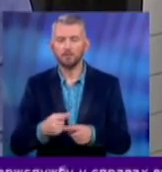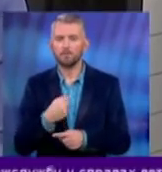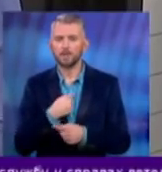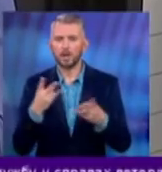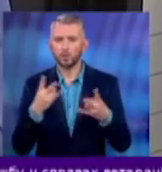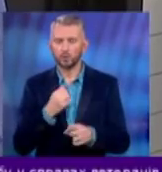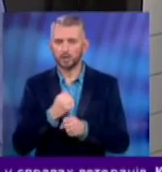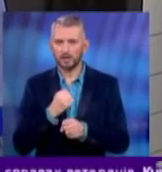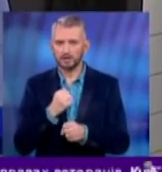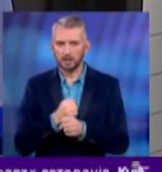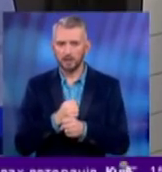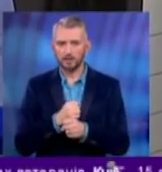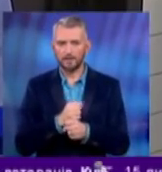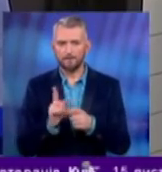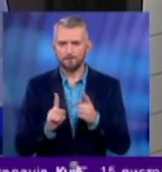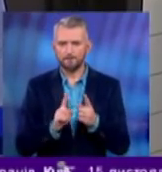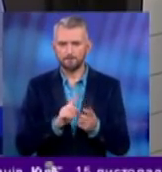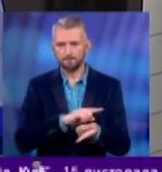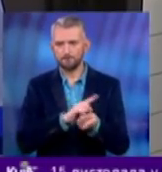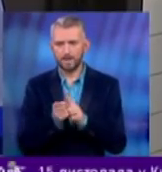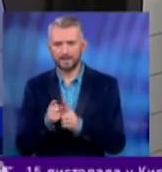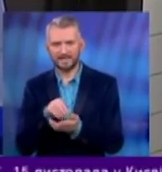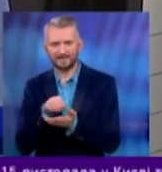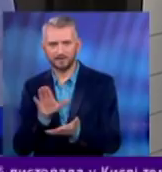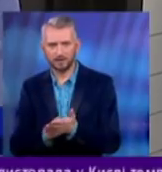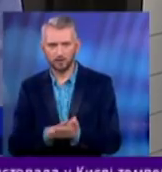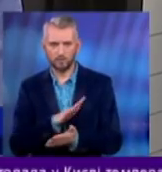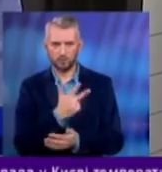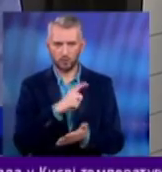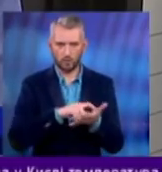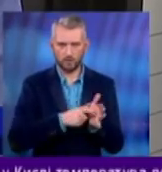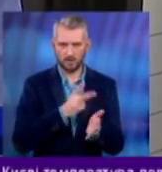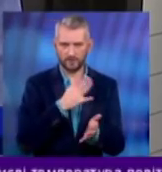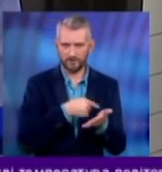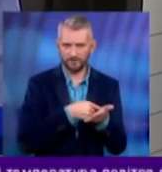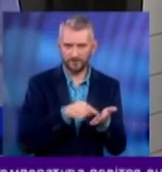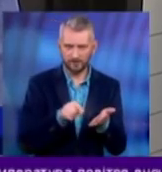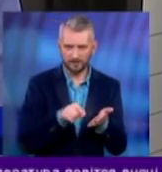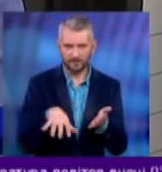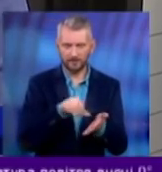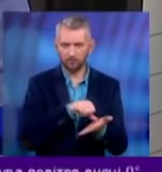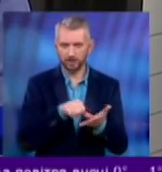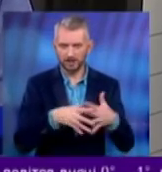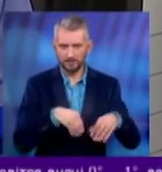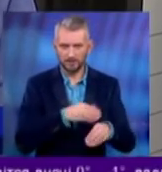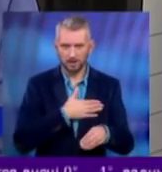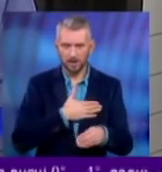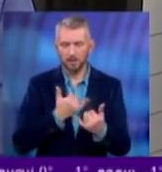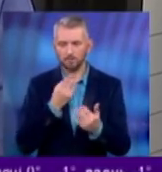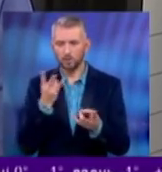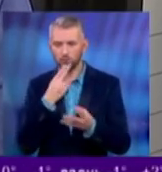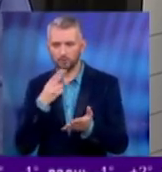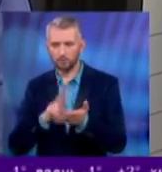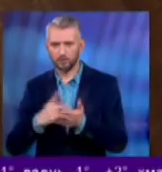потрібно зробити перерегістрацію з трьохкімнатної квартири. Виписали всі члени сім'ї моєї, тепер прописати